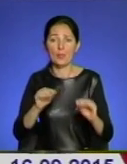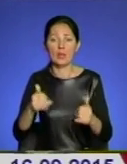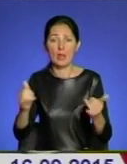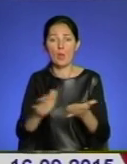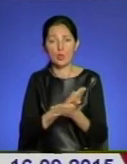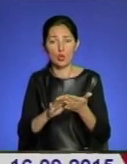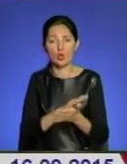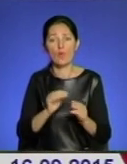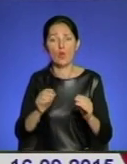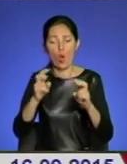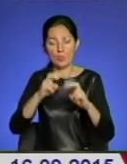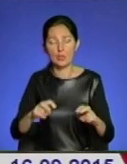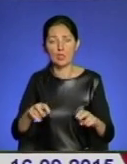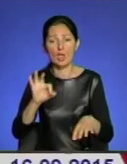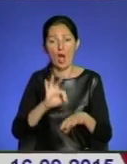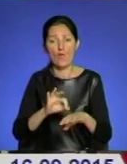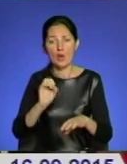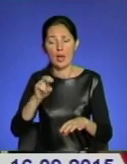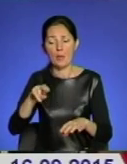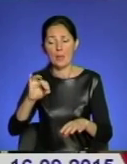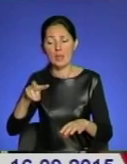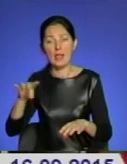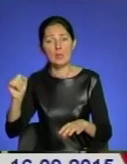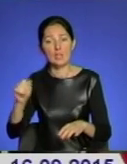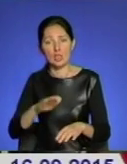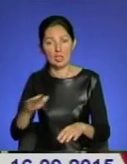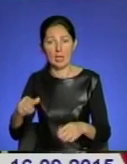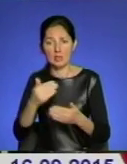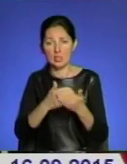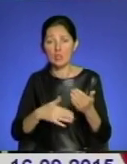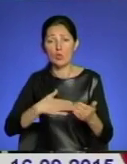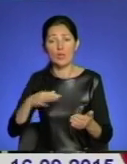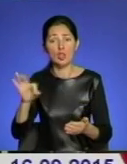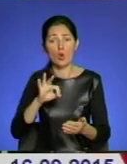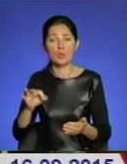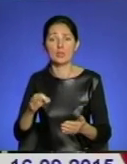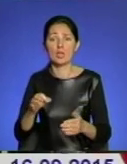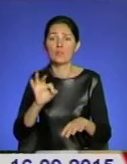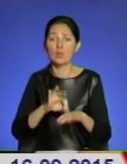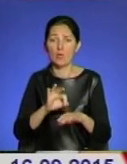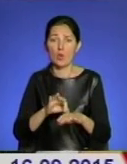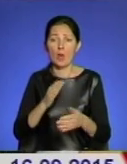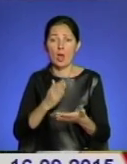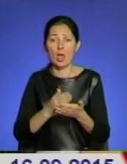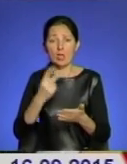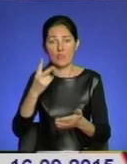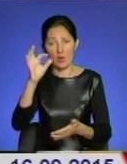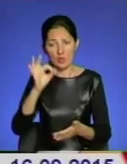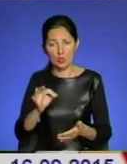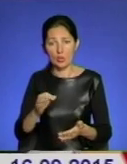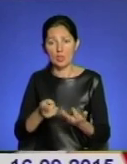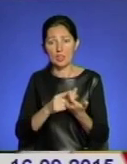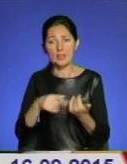безкоштовного обстеження хворих на епілепсію дітей. За статистикою, в нашій області страшна недуга становить 2% з числа